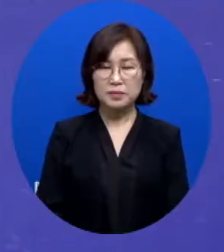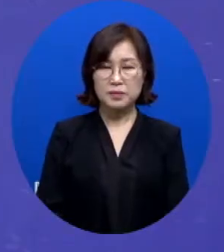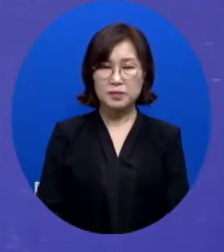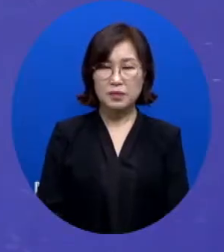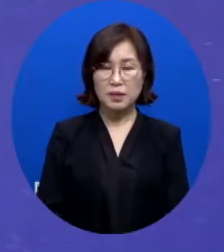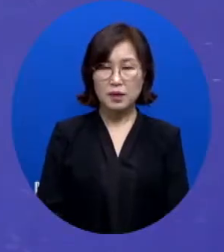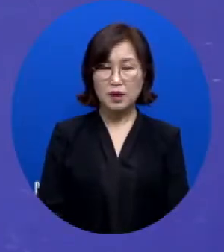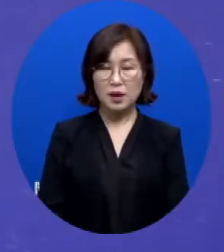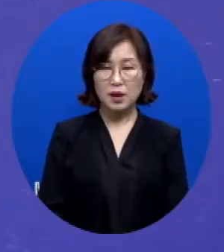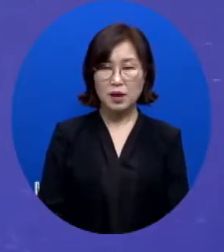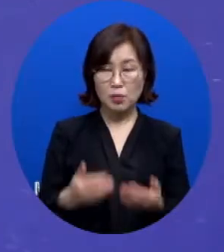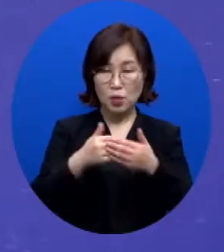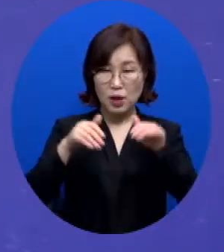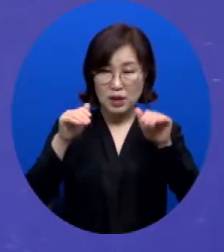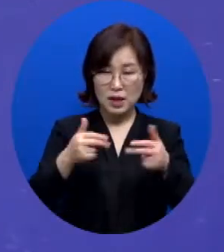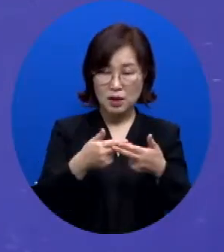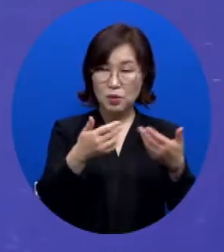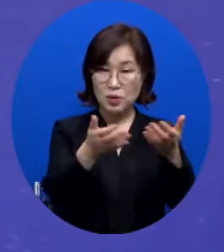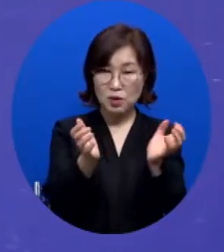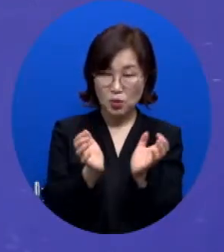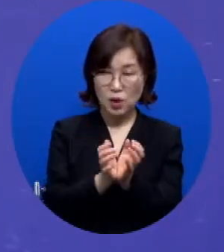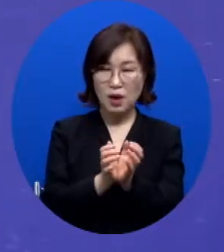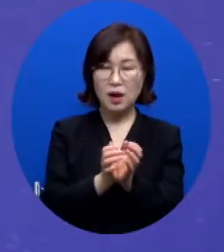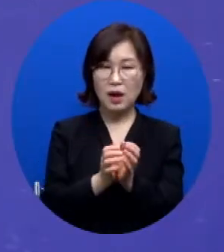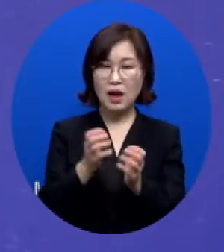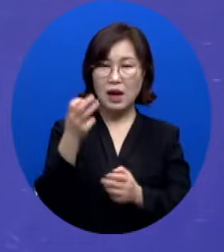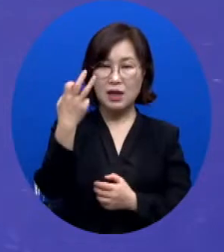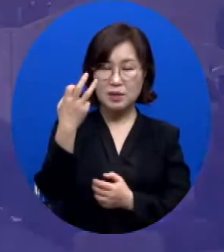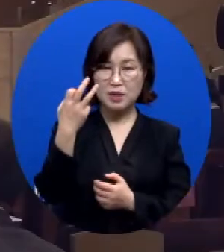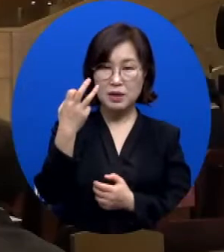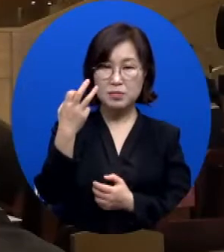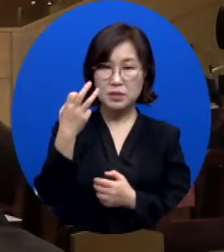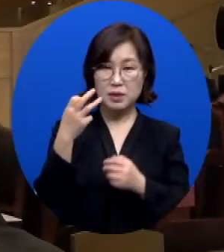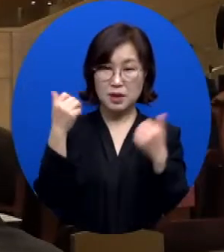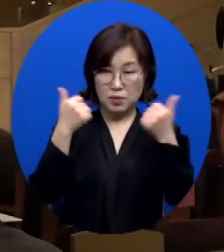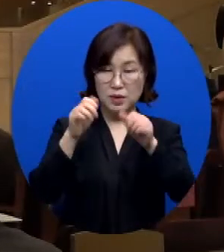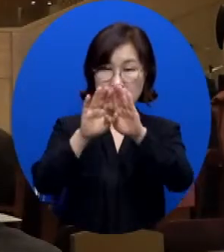한국기독교 목회자협의회가 13차 정기총회를 열었습니다.